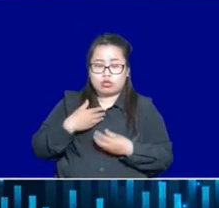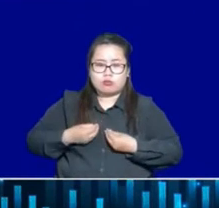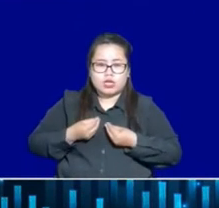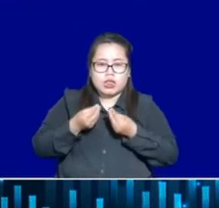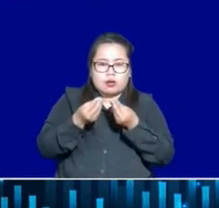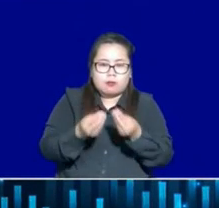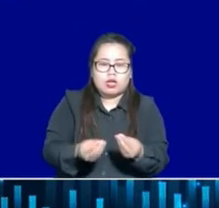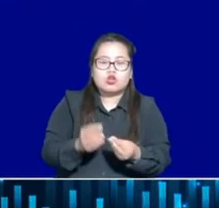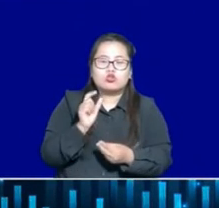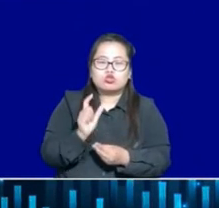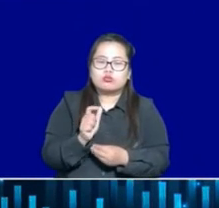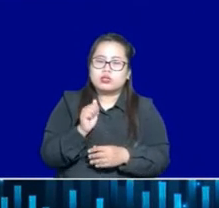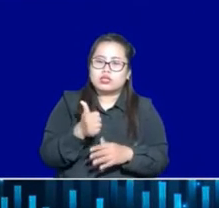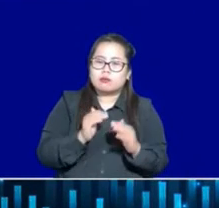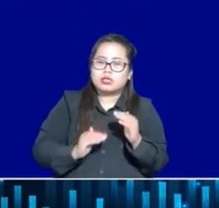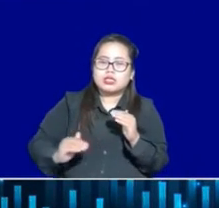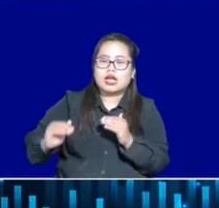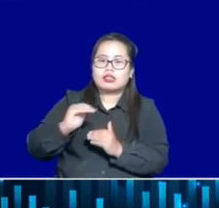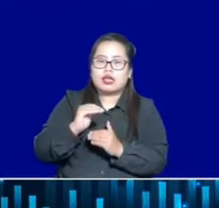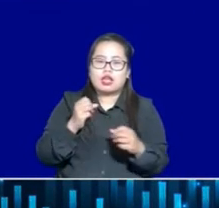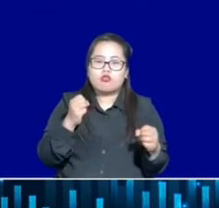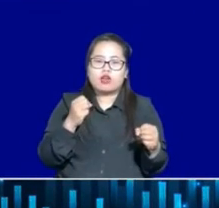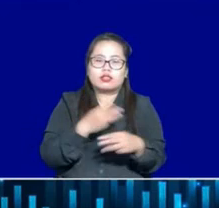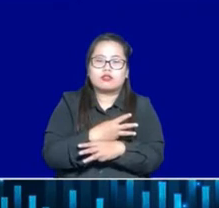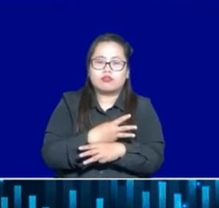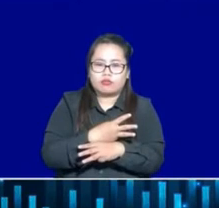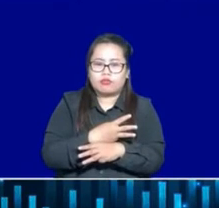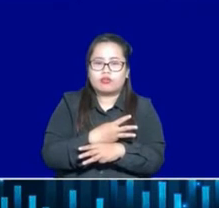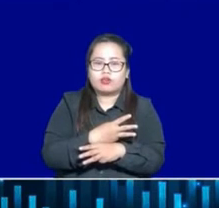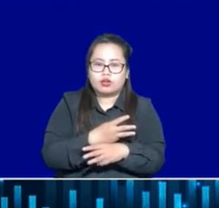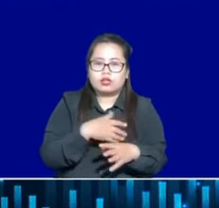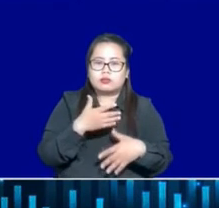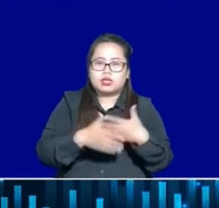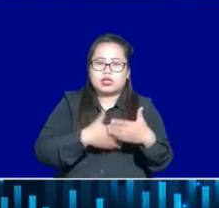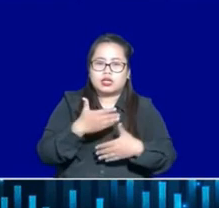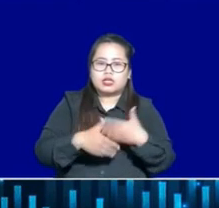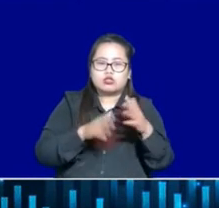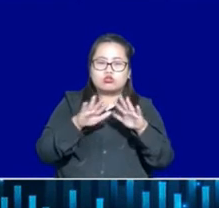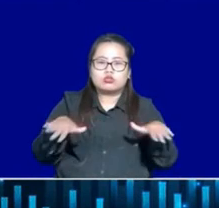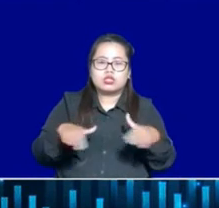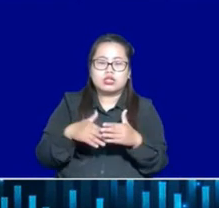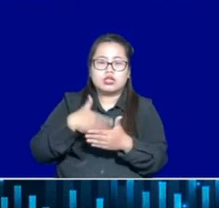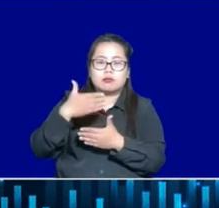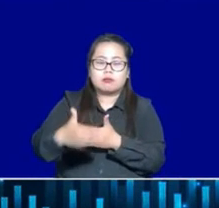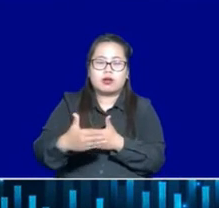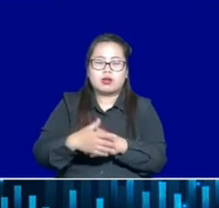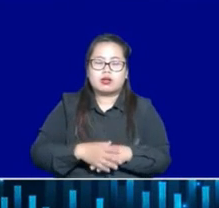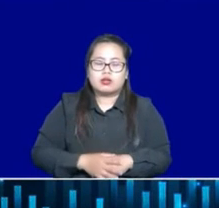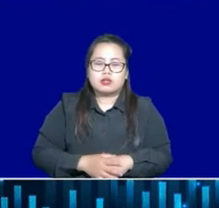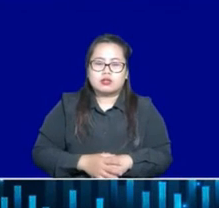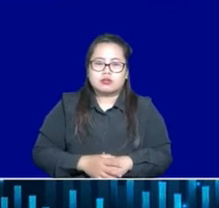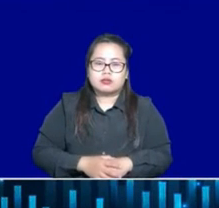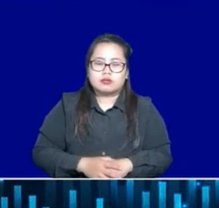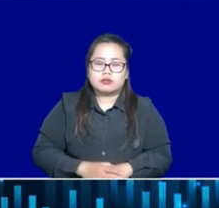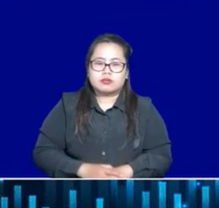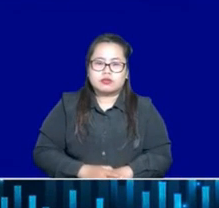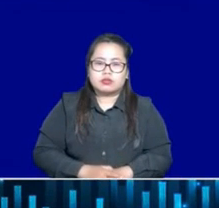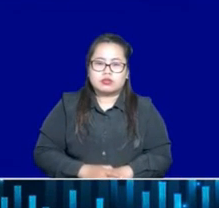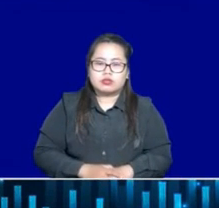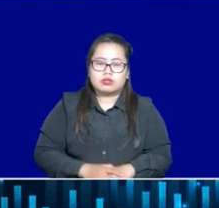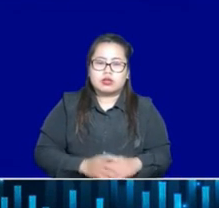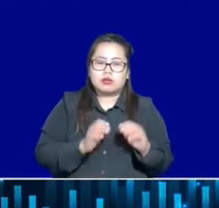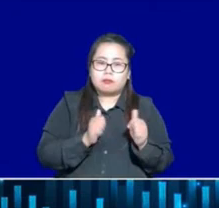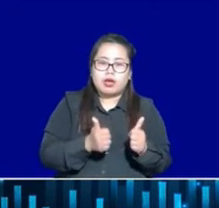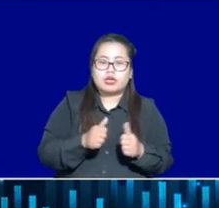rangka meningkatkan efektivitas kebijakan pembangunan industri ke depan, baik untuk menengah